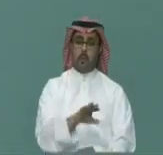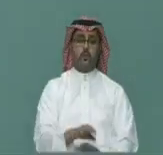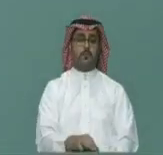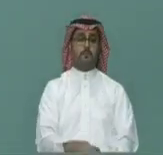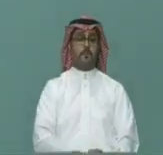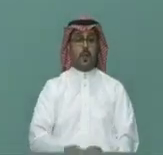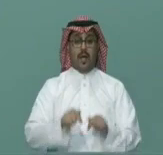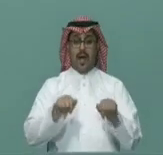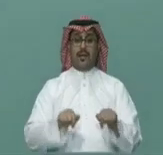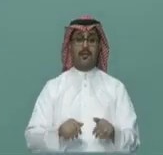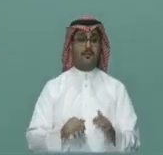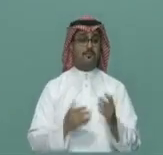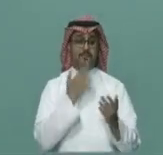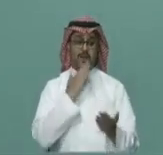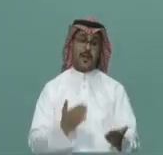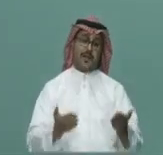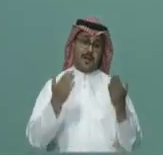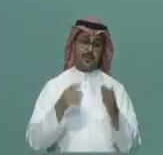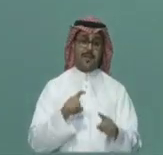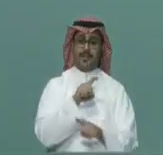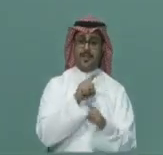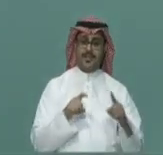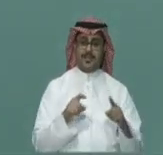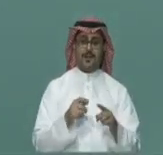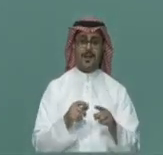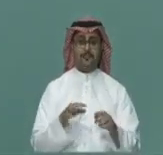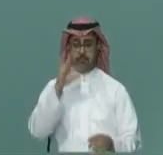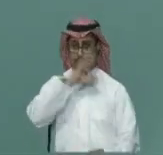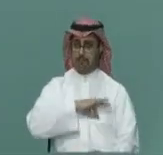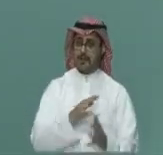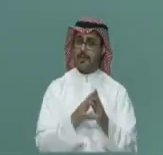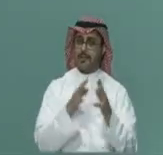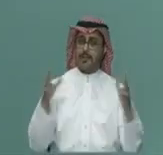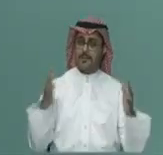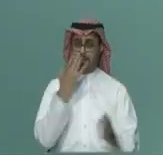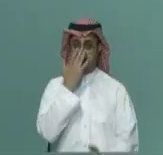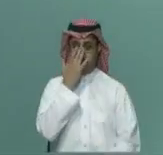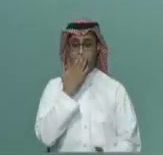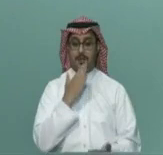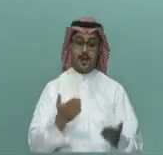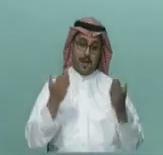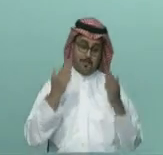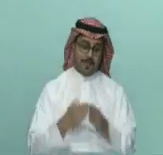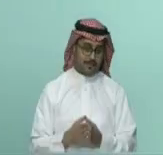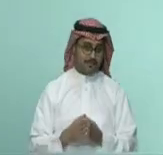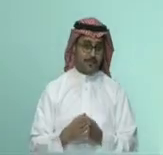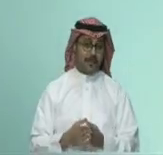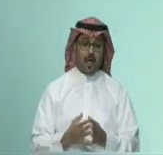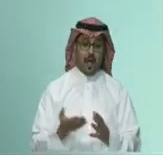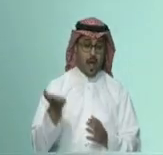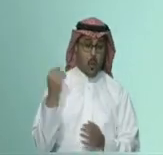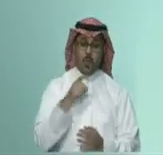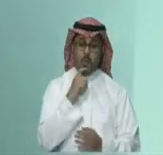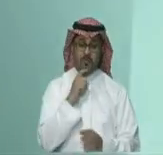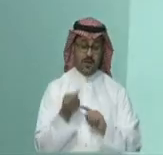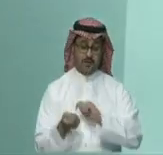والمتابعين هو ارتفاع من النسبة المستهدفة اللي هي من 47% إلى 52%،